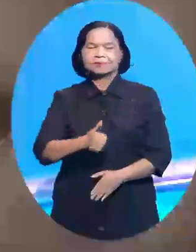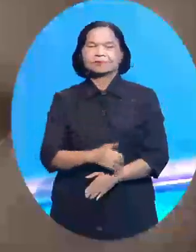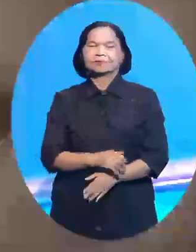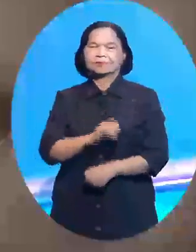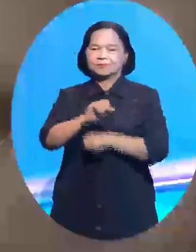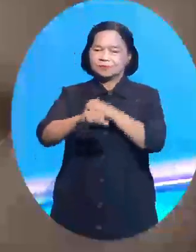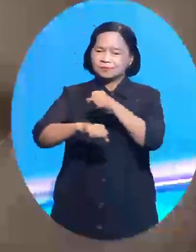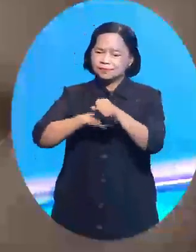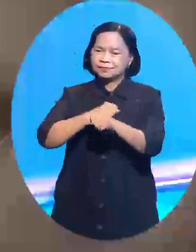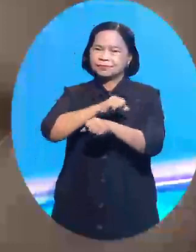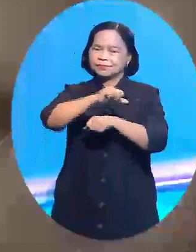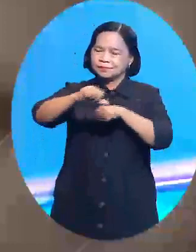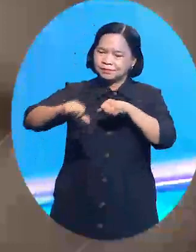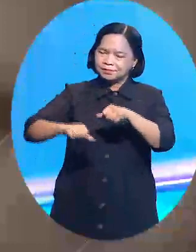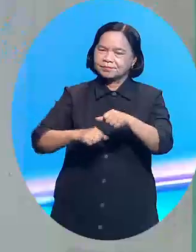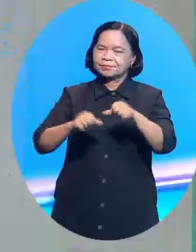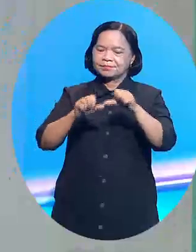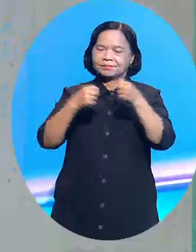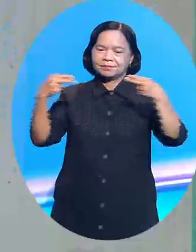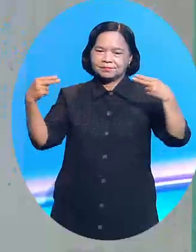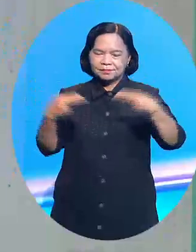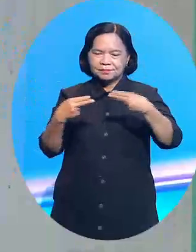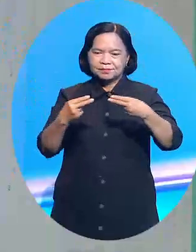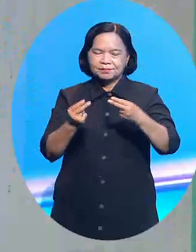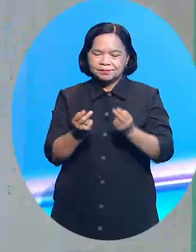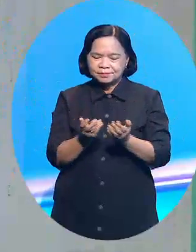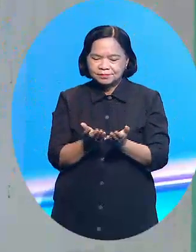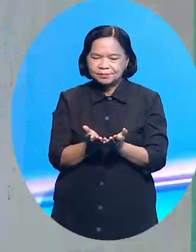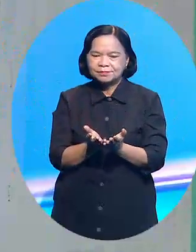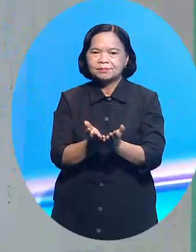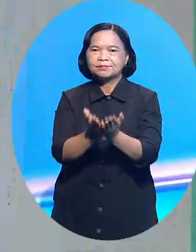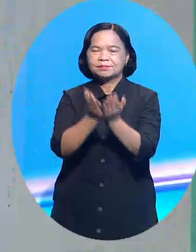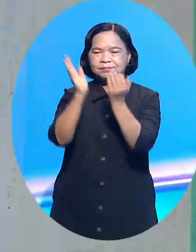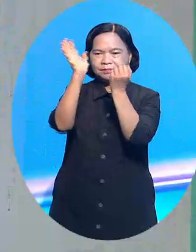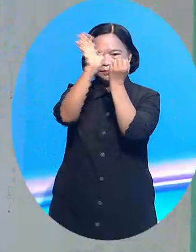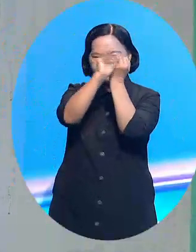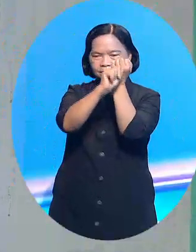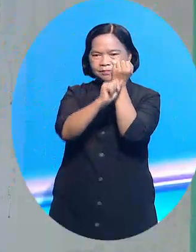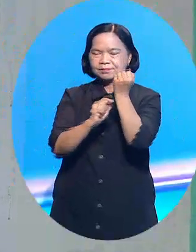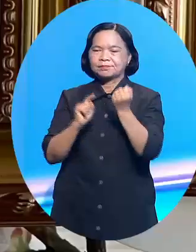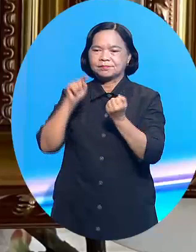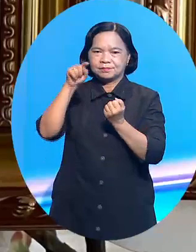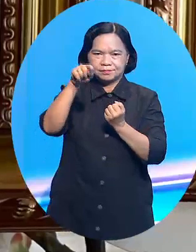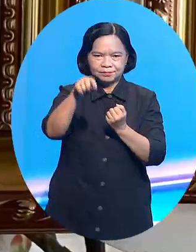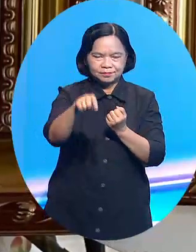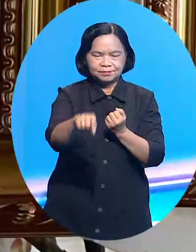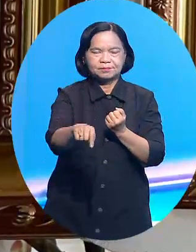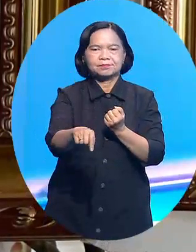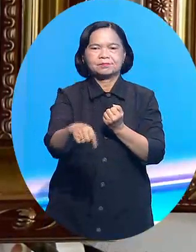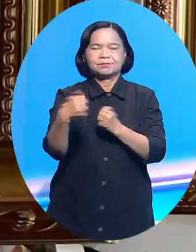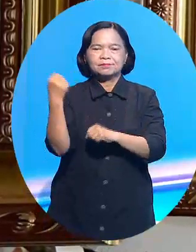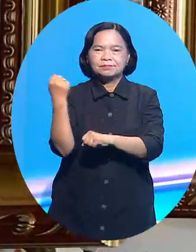mình hoạt động trên chiến trường, những con tàu ngoài Bắc vào các bến được